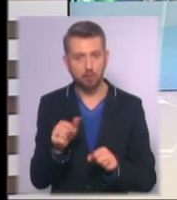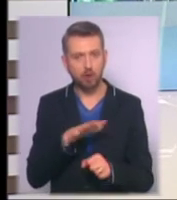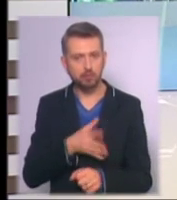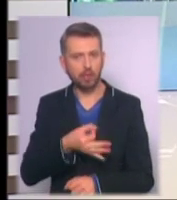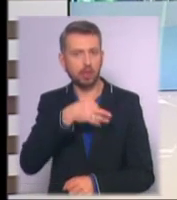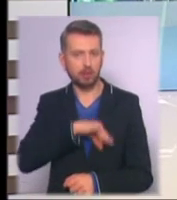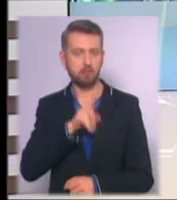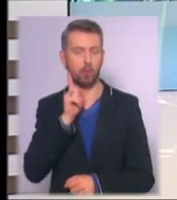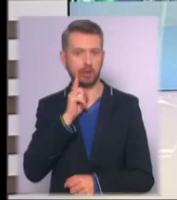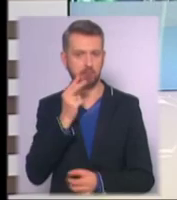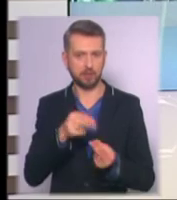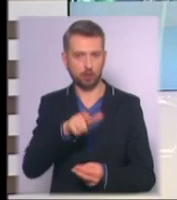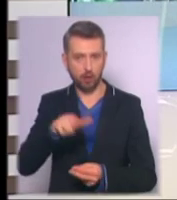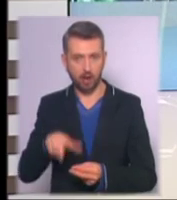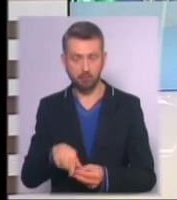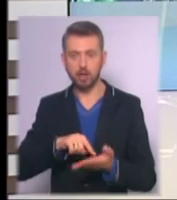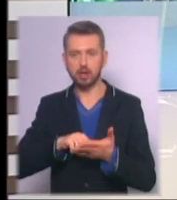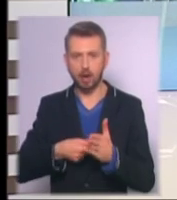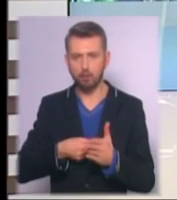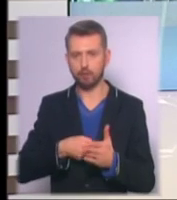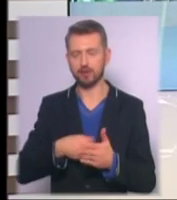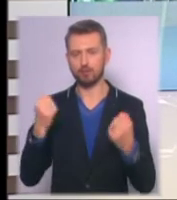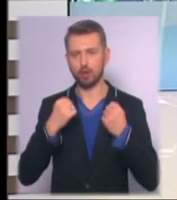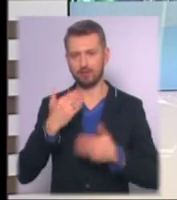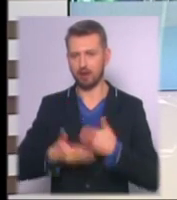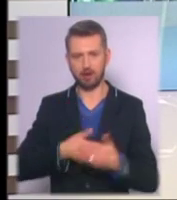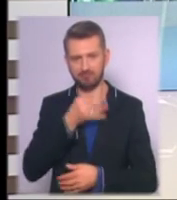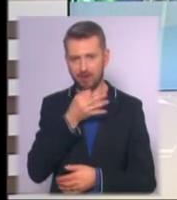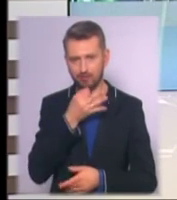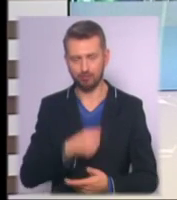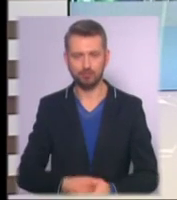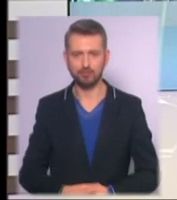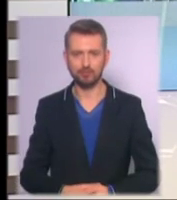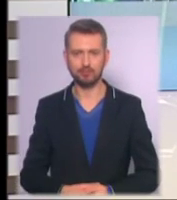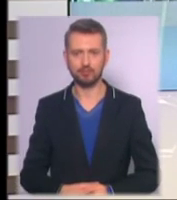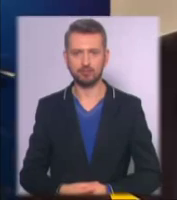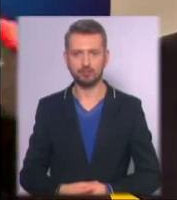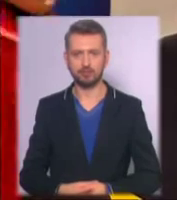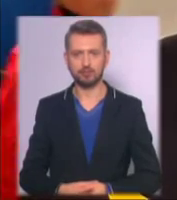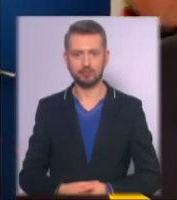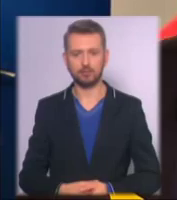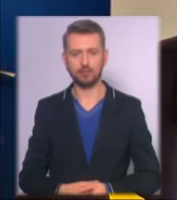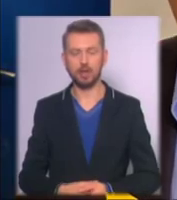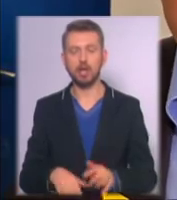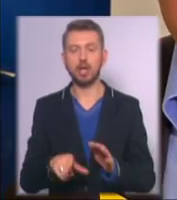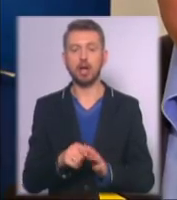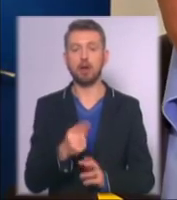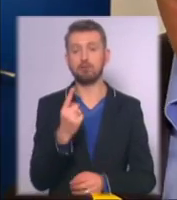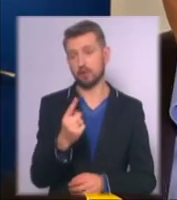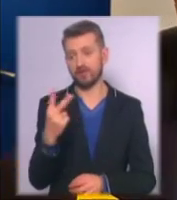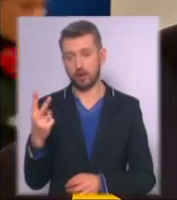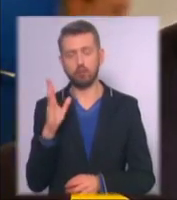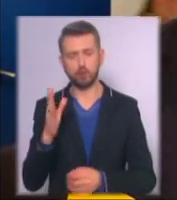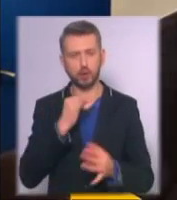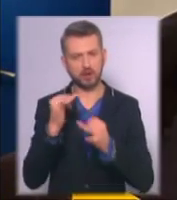молодим динамівцям. Тож крапку у спортивній кар'єрі їм ставити ще зарано. И с одним, и со вторым буду